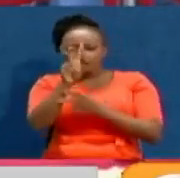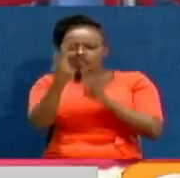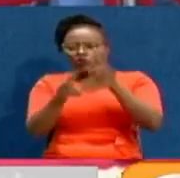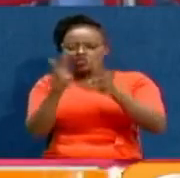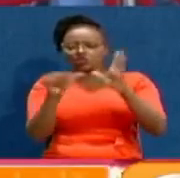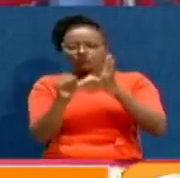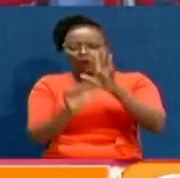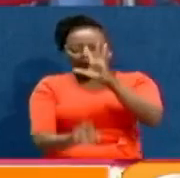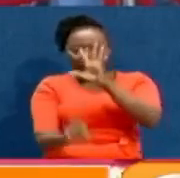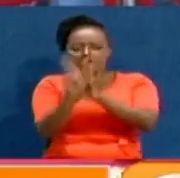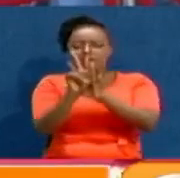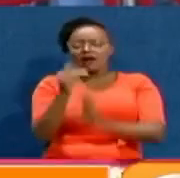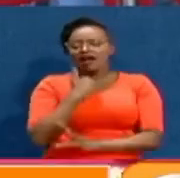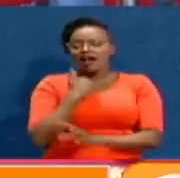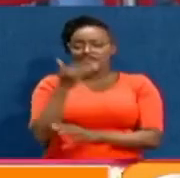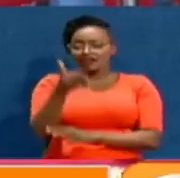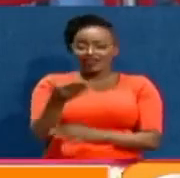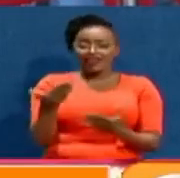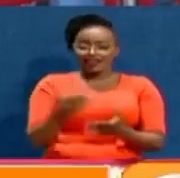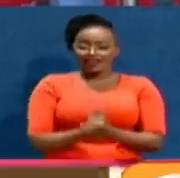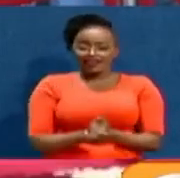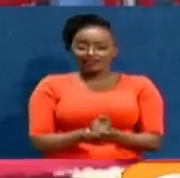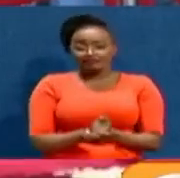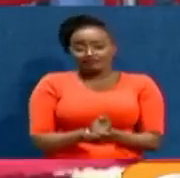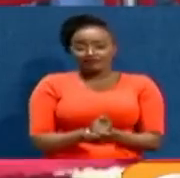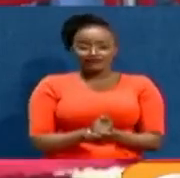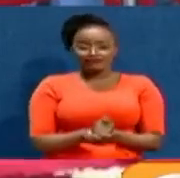2022 ikaanza kuwa inapita.